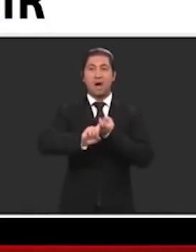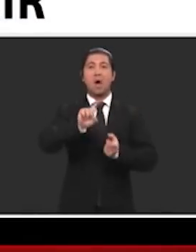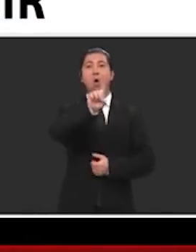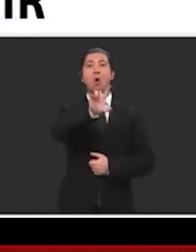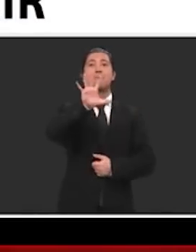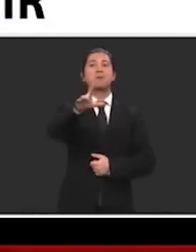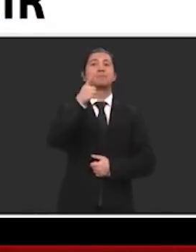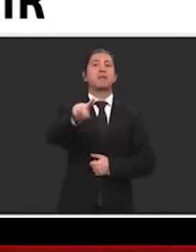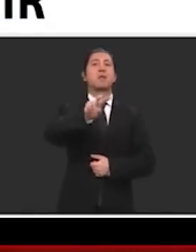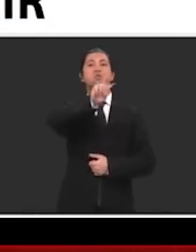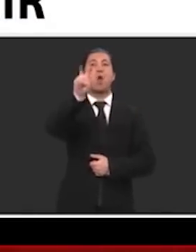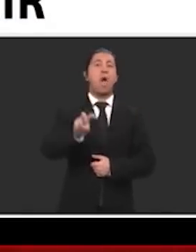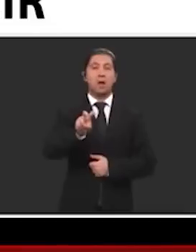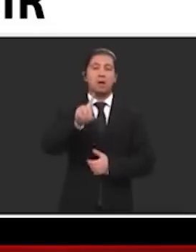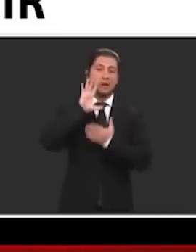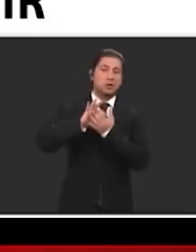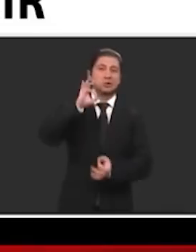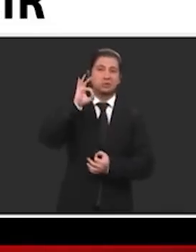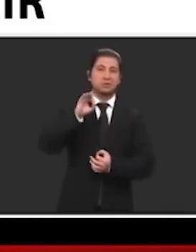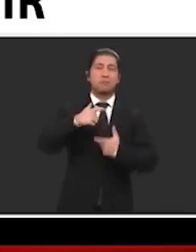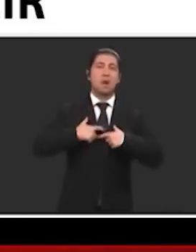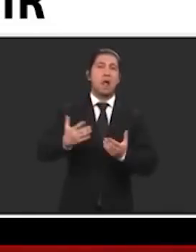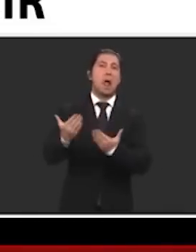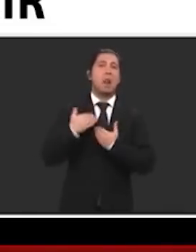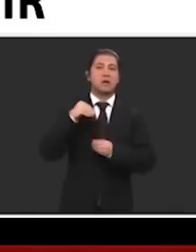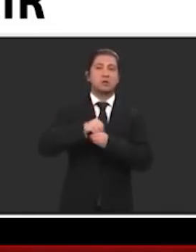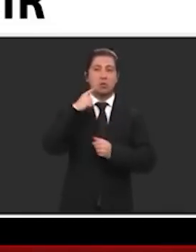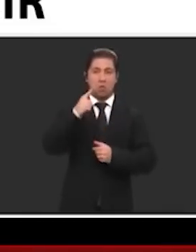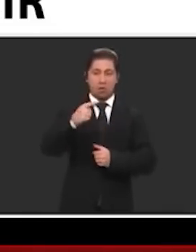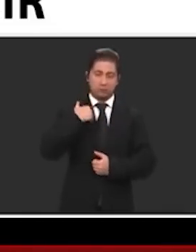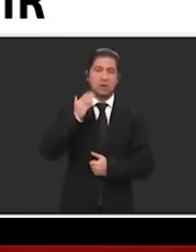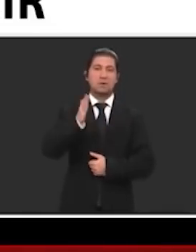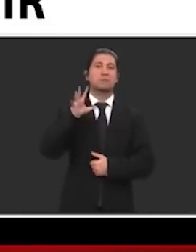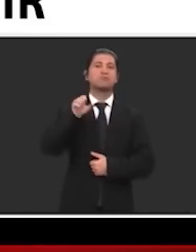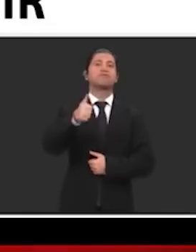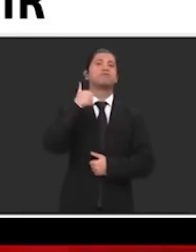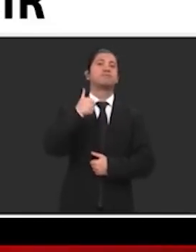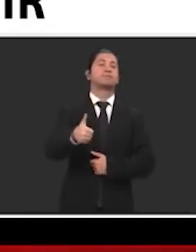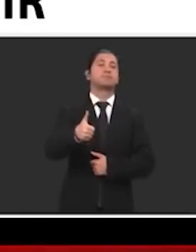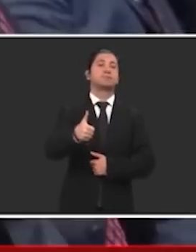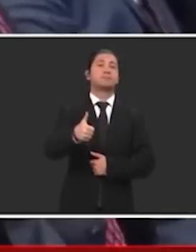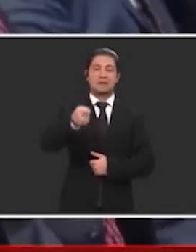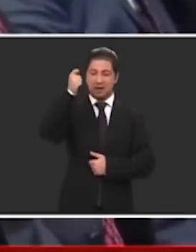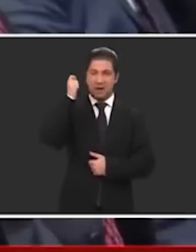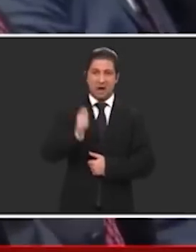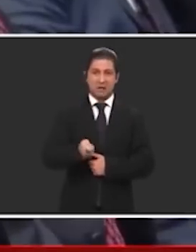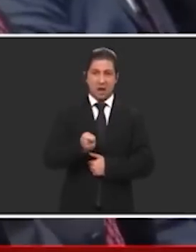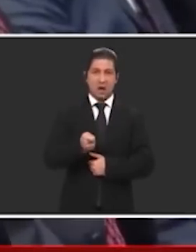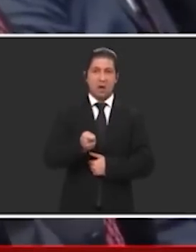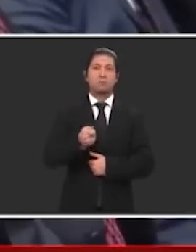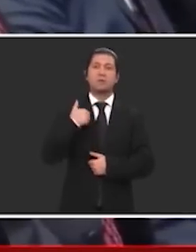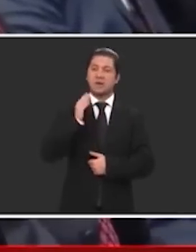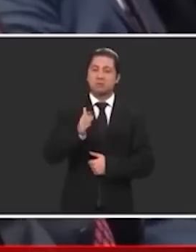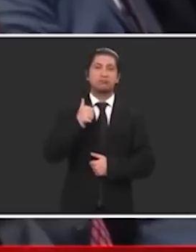bin dolara yaklaşan kişi başına milli geliri yakalayacağız. Gerçekçi,